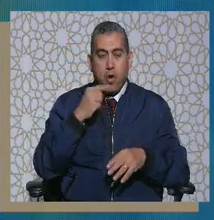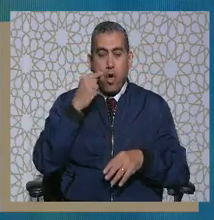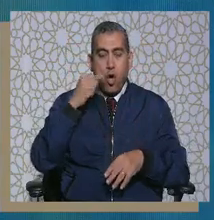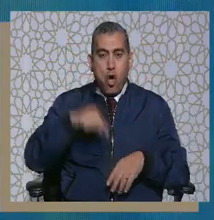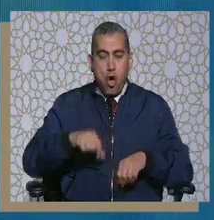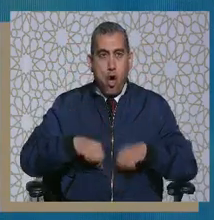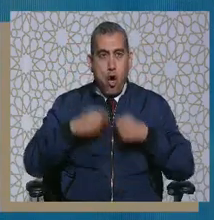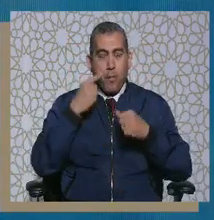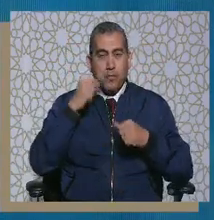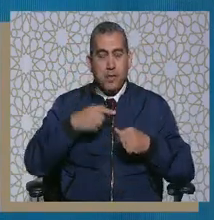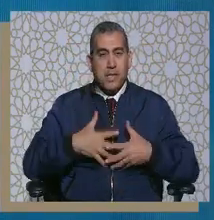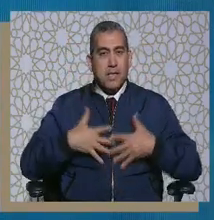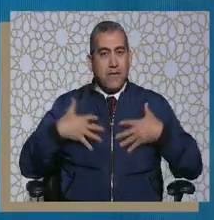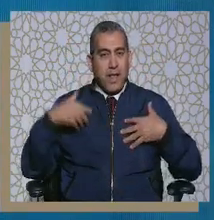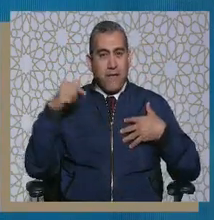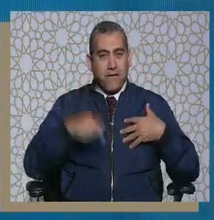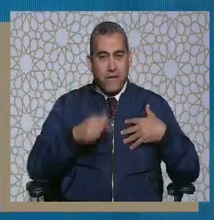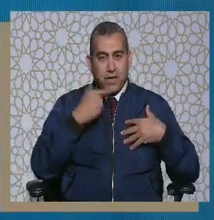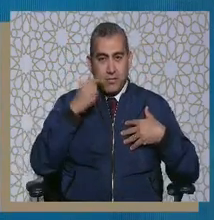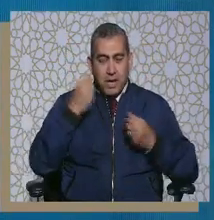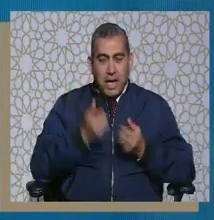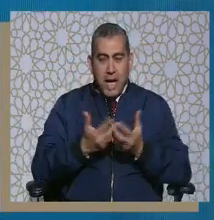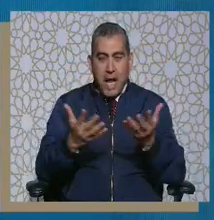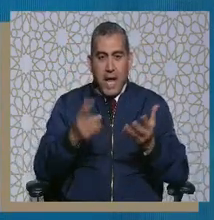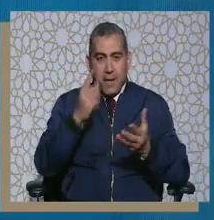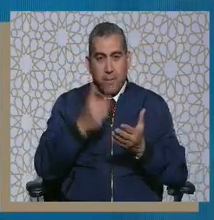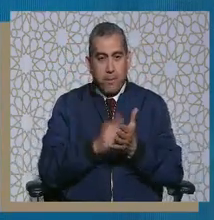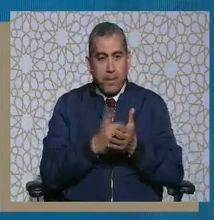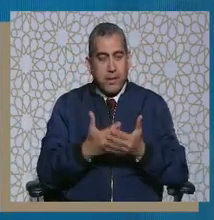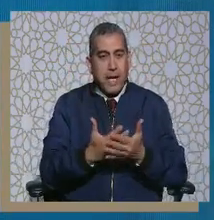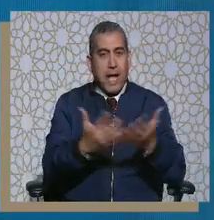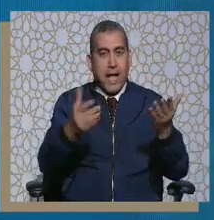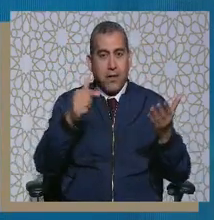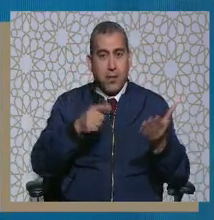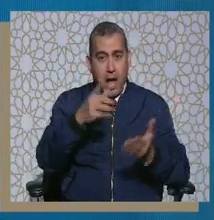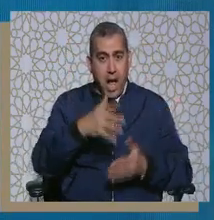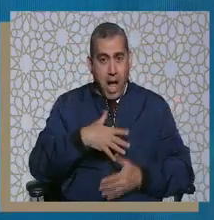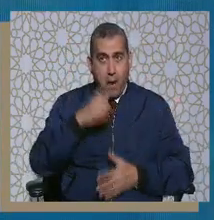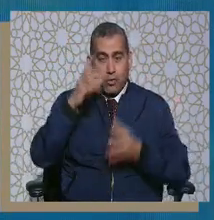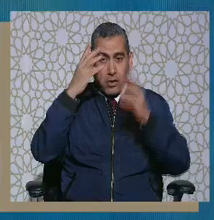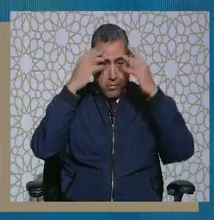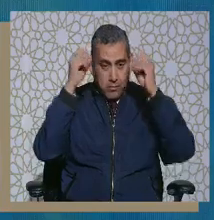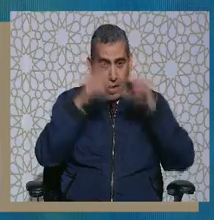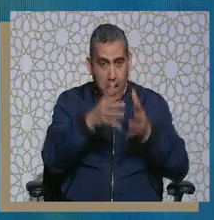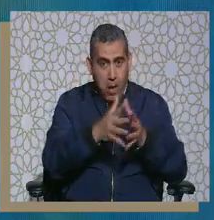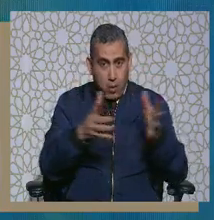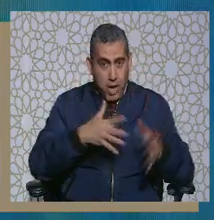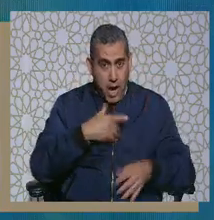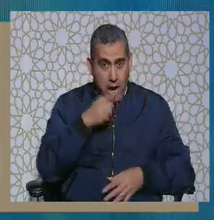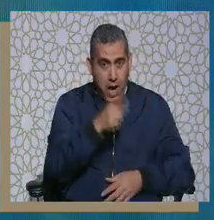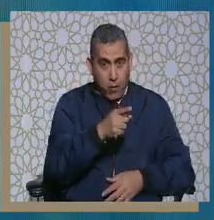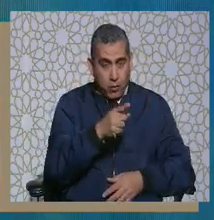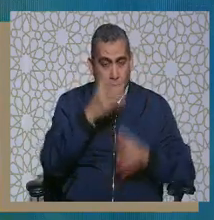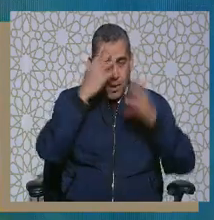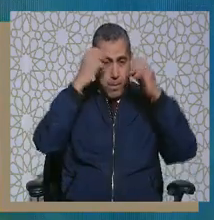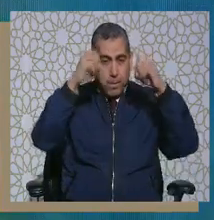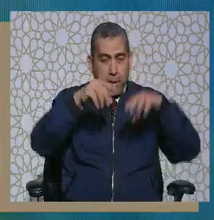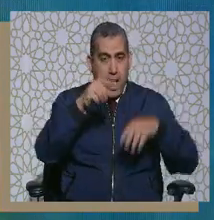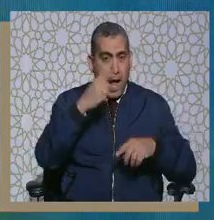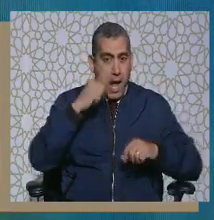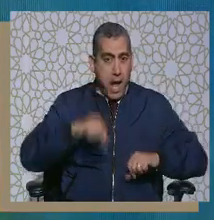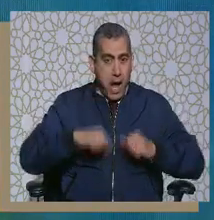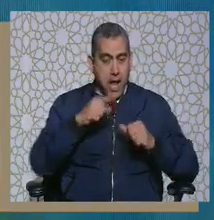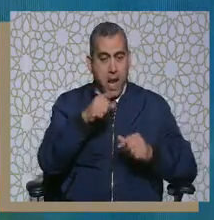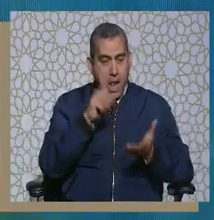مليء بالسعاده ويخلي الخير يجري في البيت فانت لو عايزه ربنا يوسع عليكي ويبارك لك في حياتك